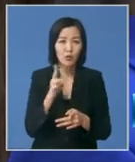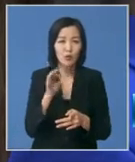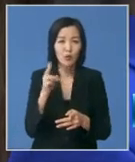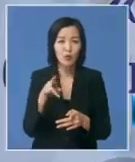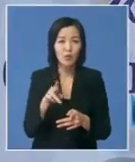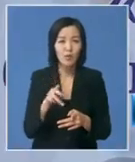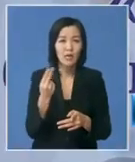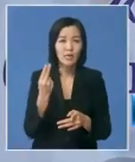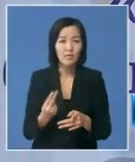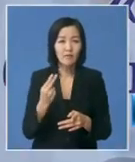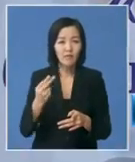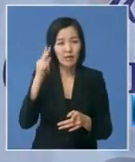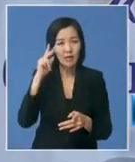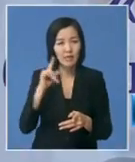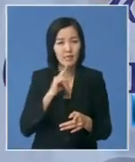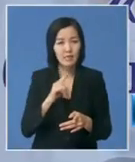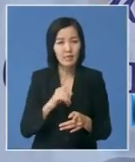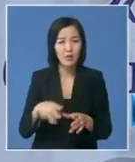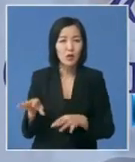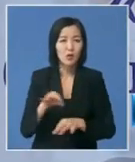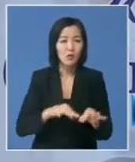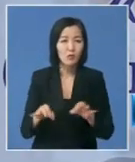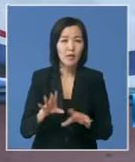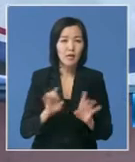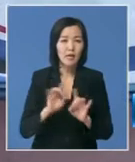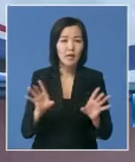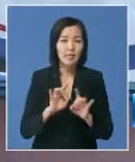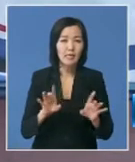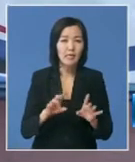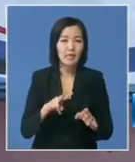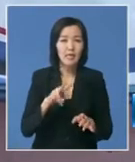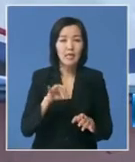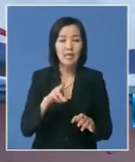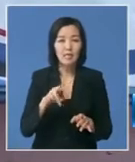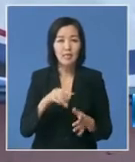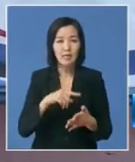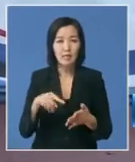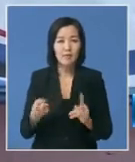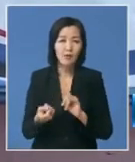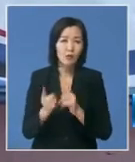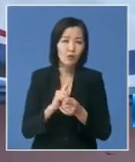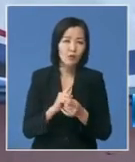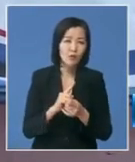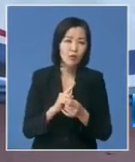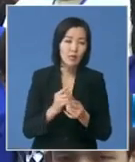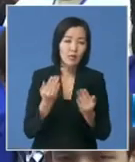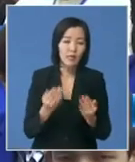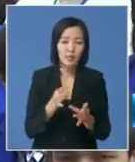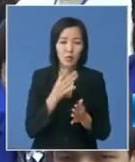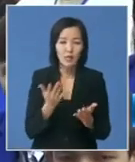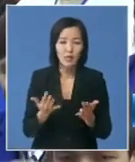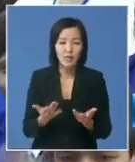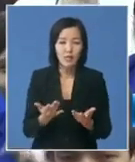айтылды. Әміре Әрін жастарға латын әліпбиіне көшу заман талабы екенін айтып, еліміздің дамуына үлес қосу үшін білімді болуға